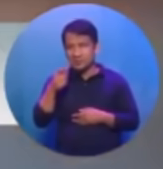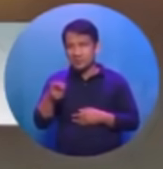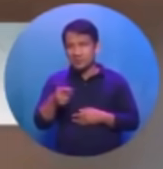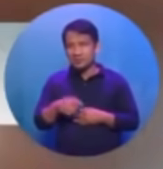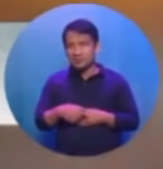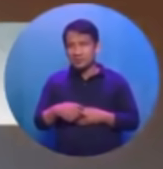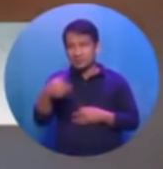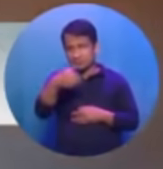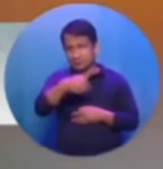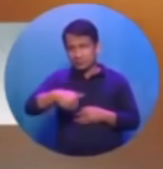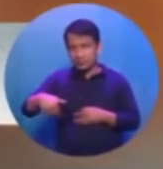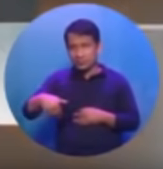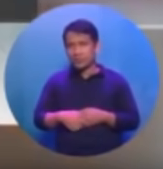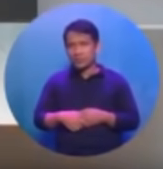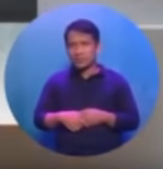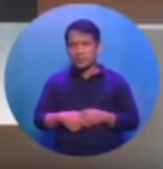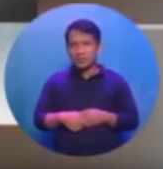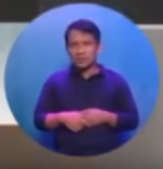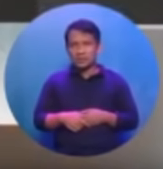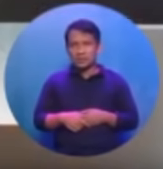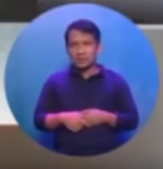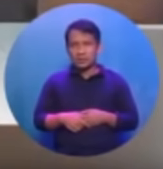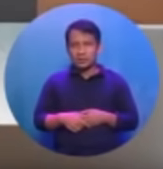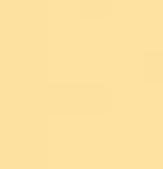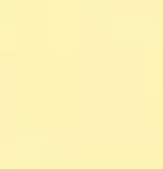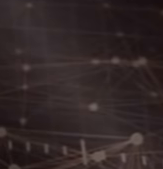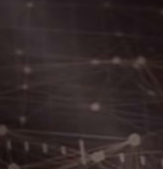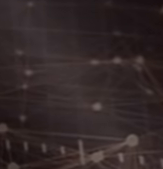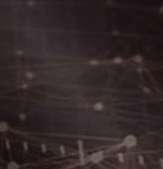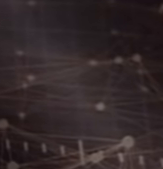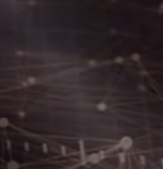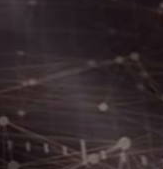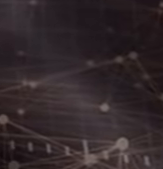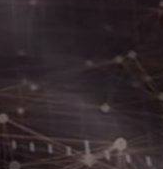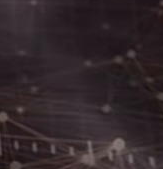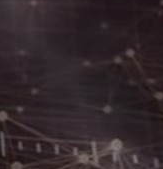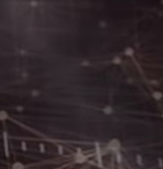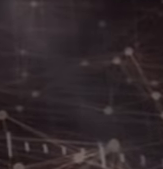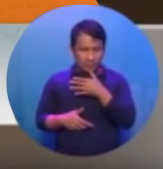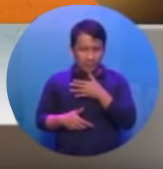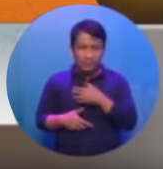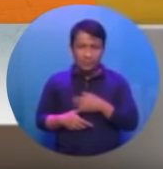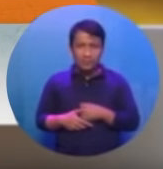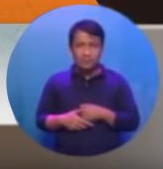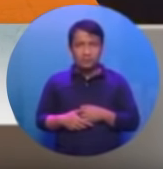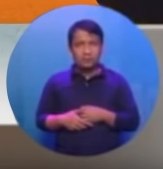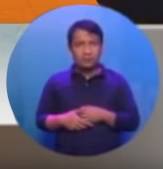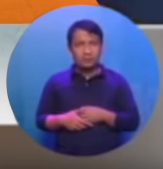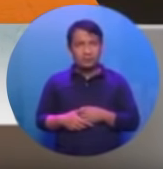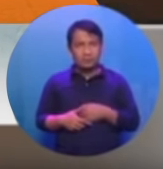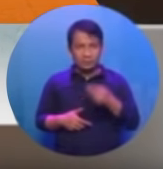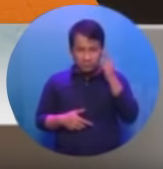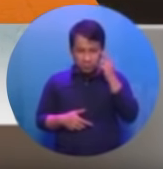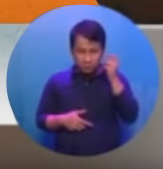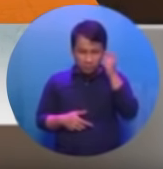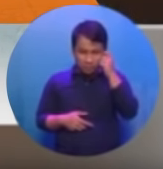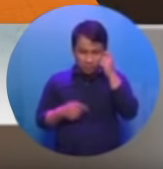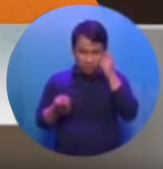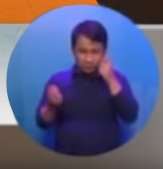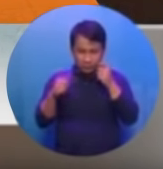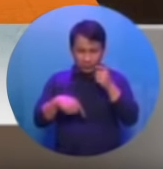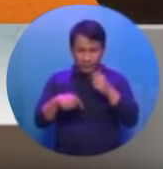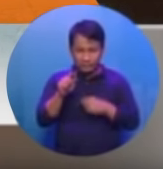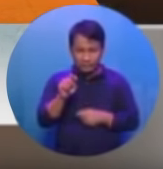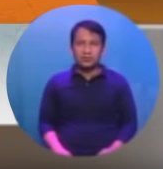naman, gabi na naman. Nako po. Okay. Nanay Dalim, magandang umaga, Nay. Sino to? Si Rafi Tulfo po, Nay,